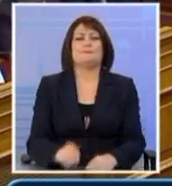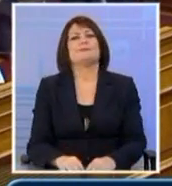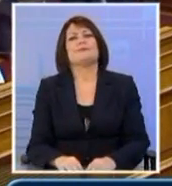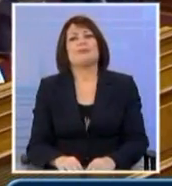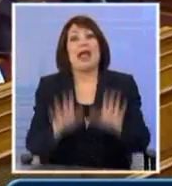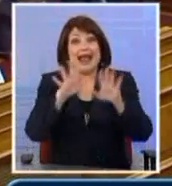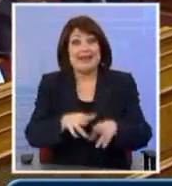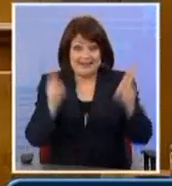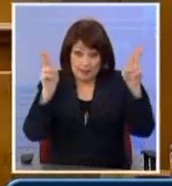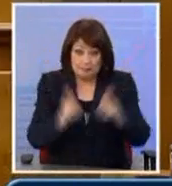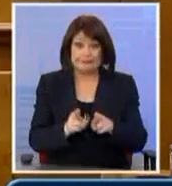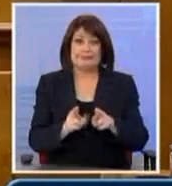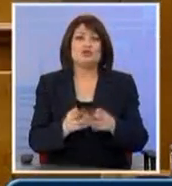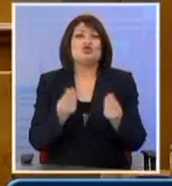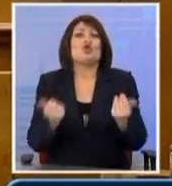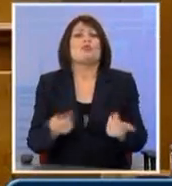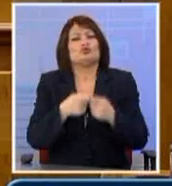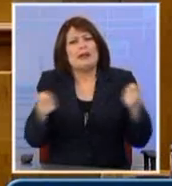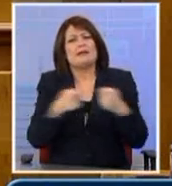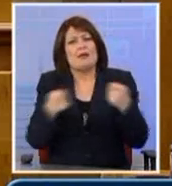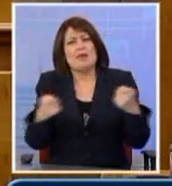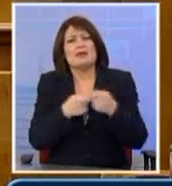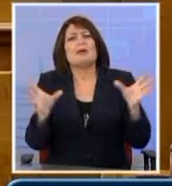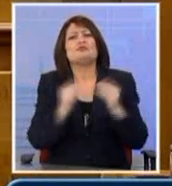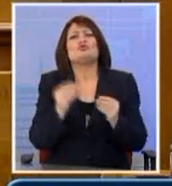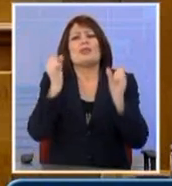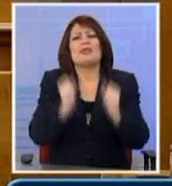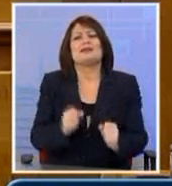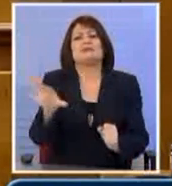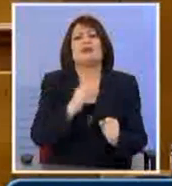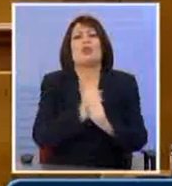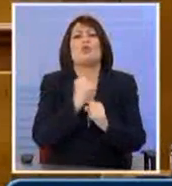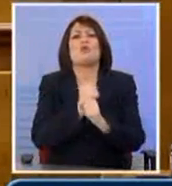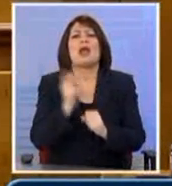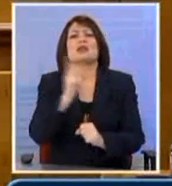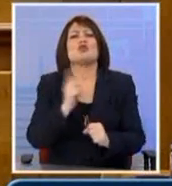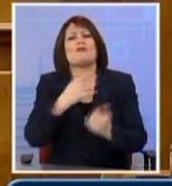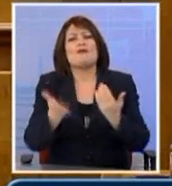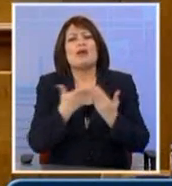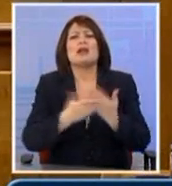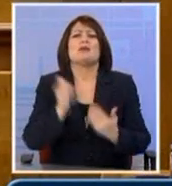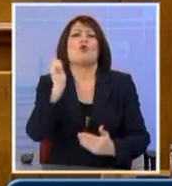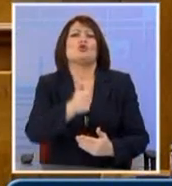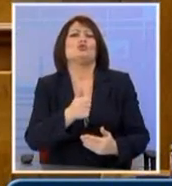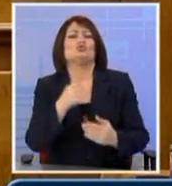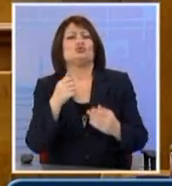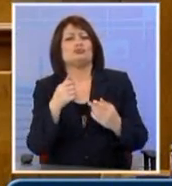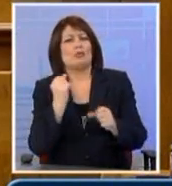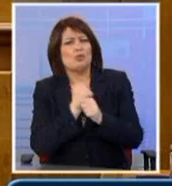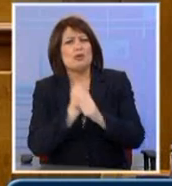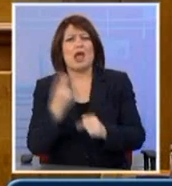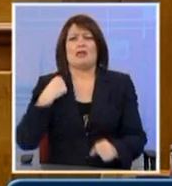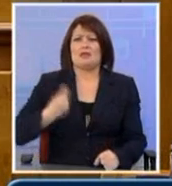Ανάσκηση ανεργίας με όλα τα μέτρα που έχουμε πει για νέες θέσεις εργασίας, στην κοινοφελή εργασία, στην αυτοαπασχόληση,